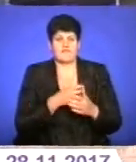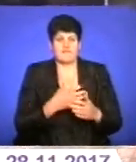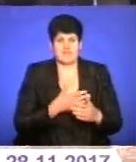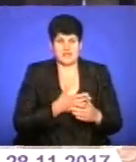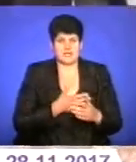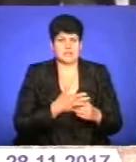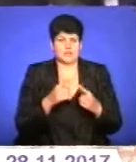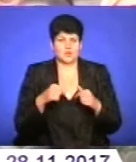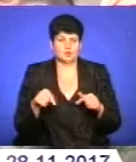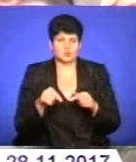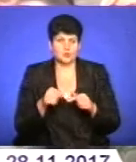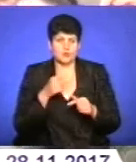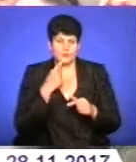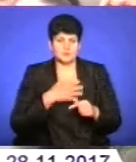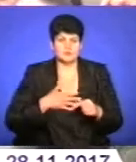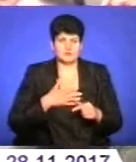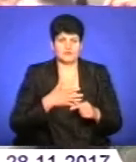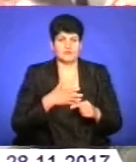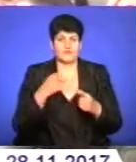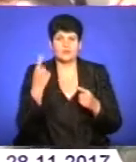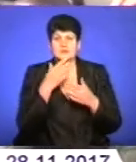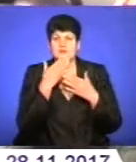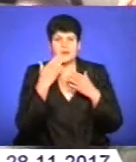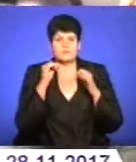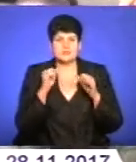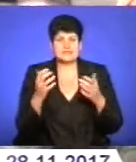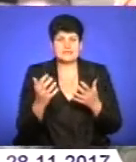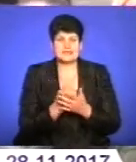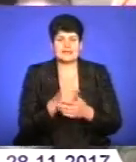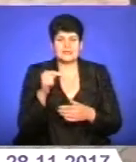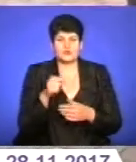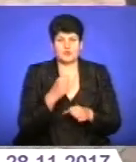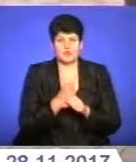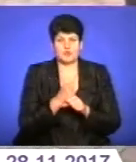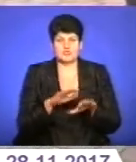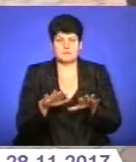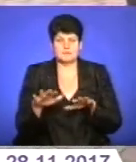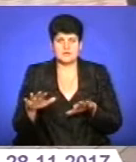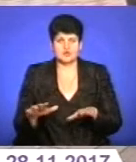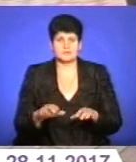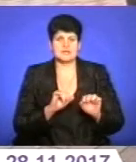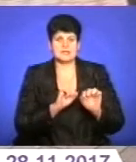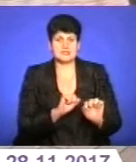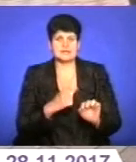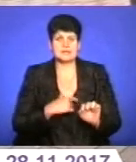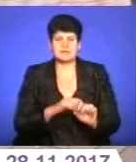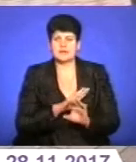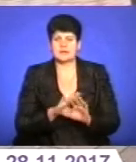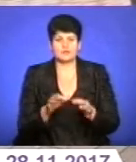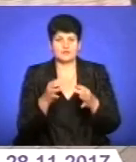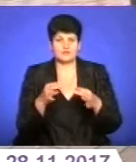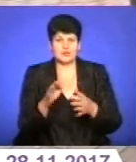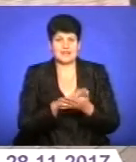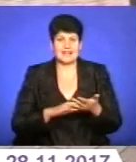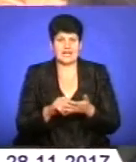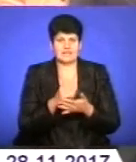цим переймаються. Кажуть, в області немає можливості знайти 1000 нових робочих місць. Щоб захистити себе і не допустити ліквідації